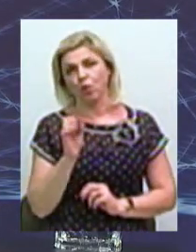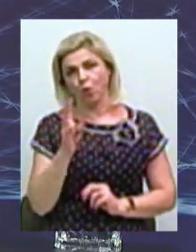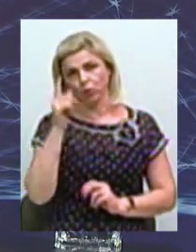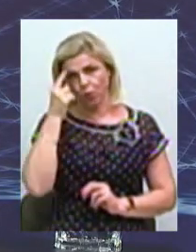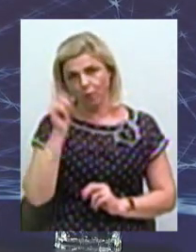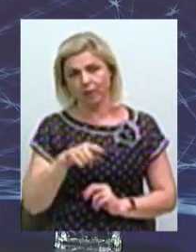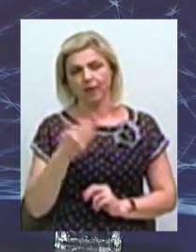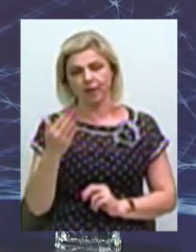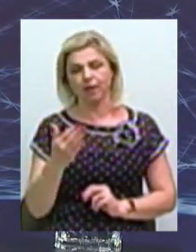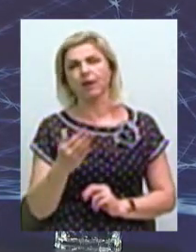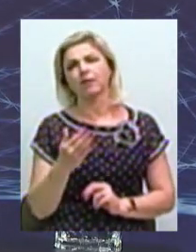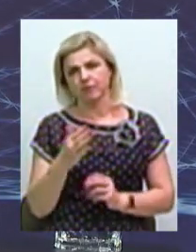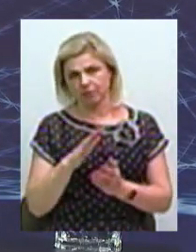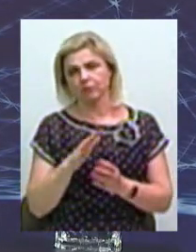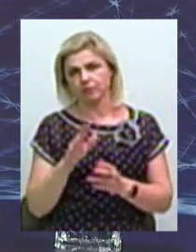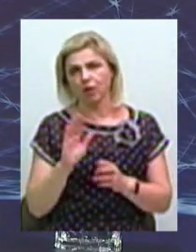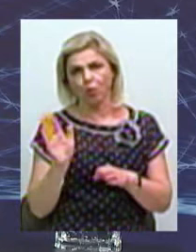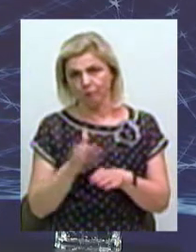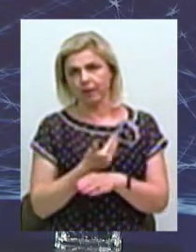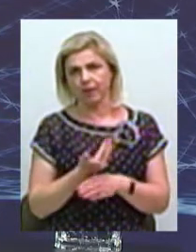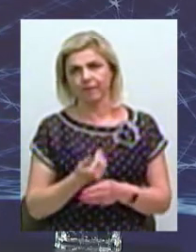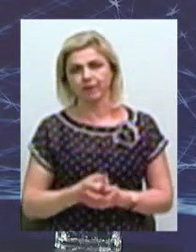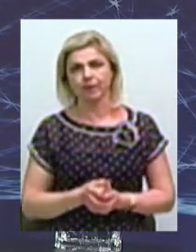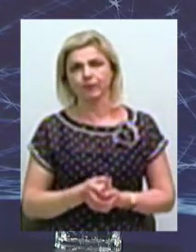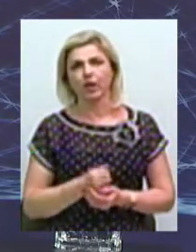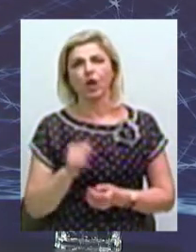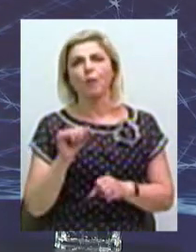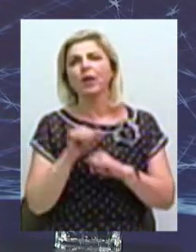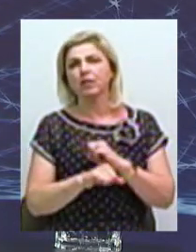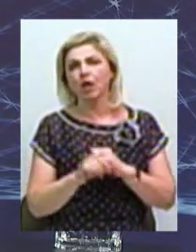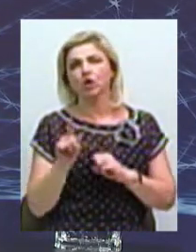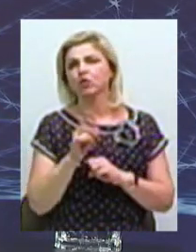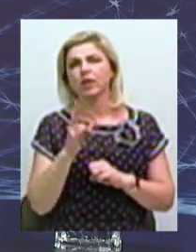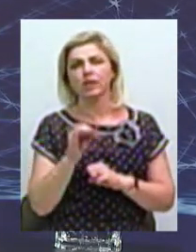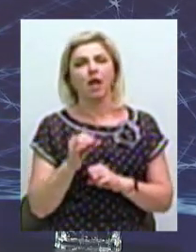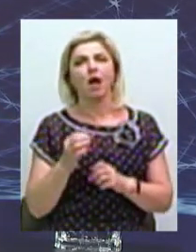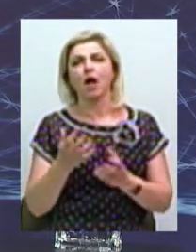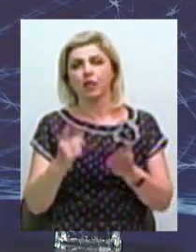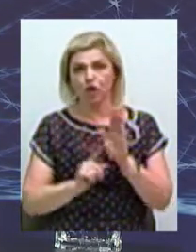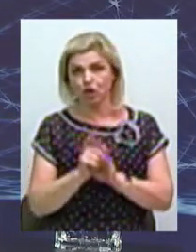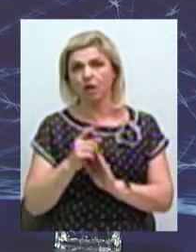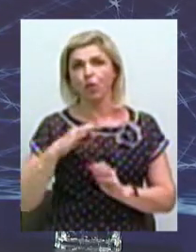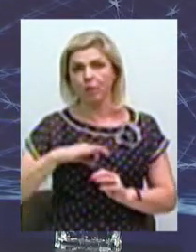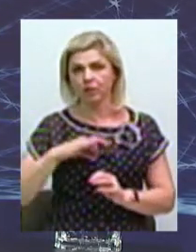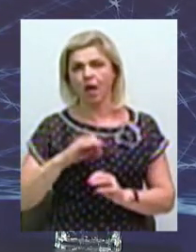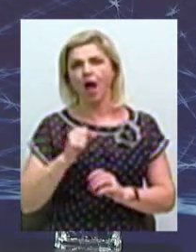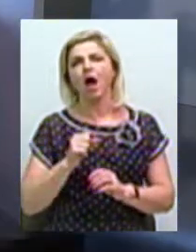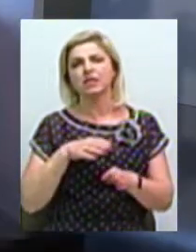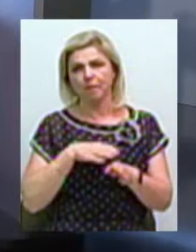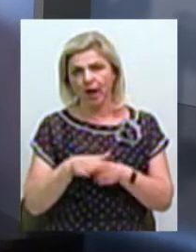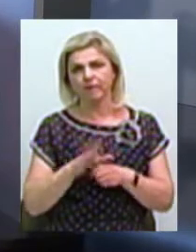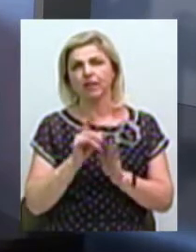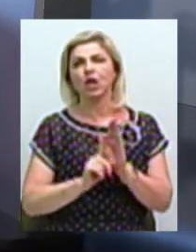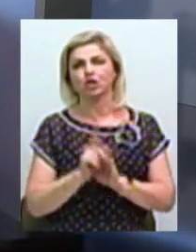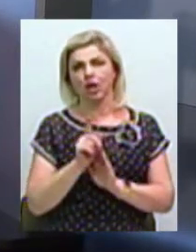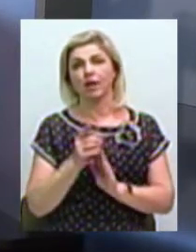бы подавить, чтобы не прибегнуть к употреблению, а чтобы справиться, ну, на начальных этапах с этим.